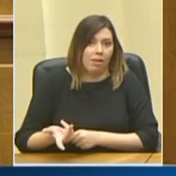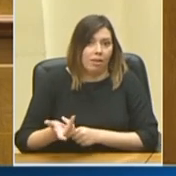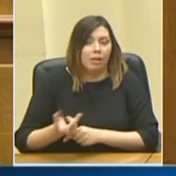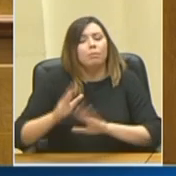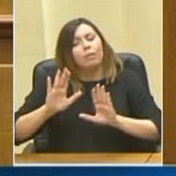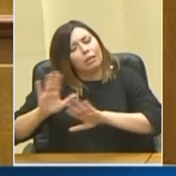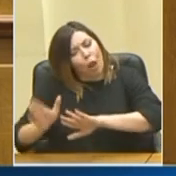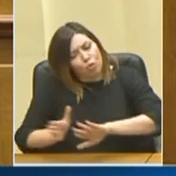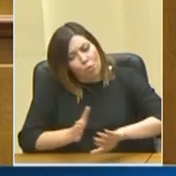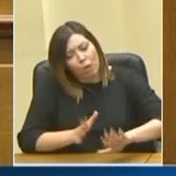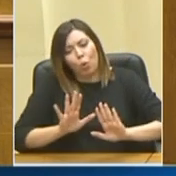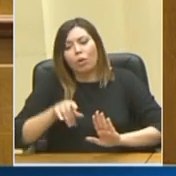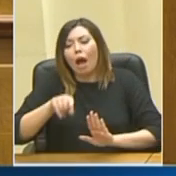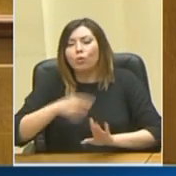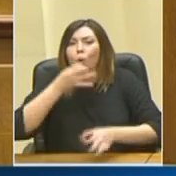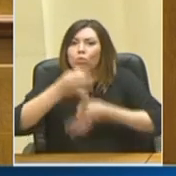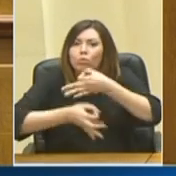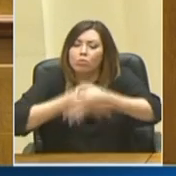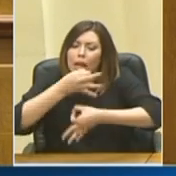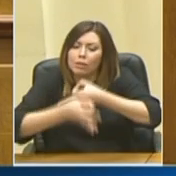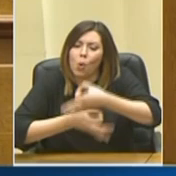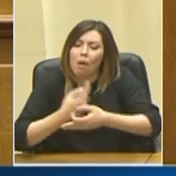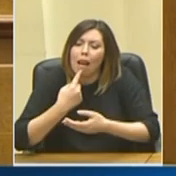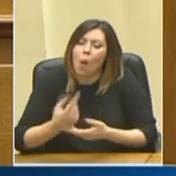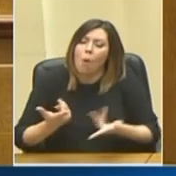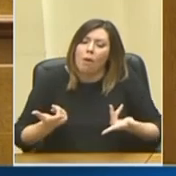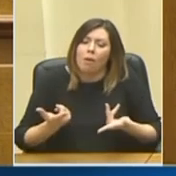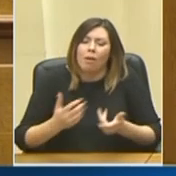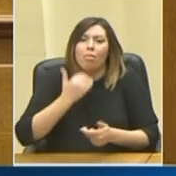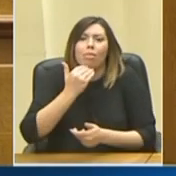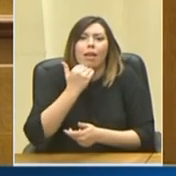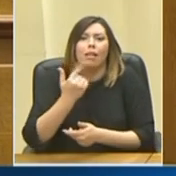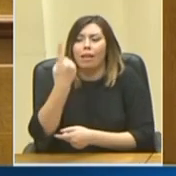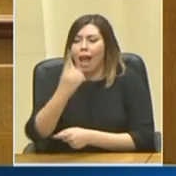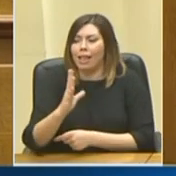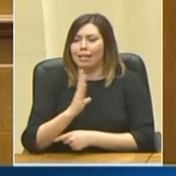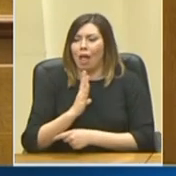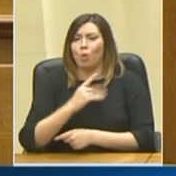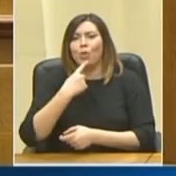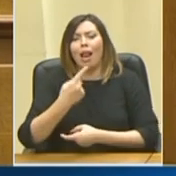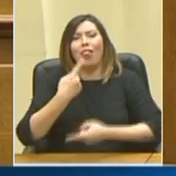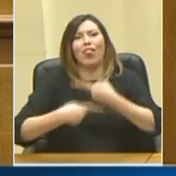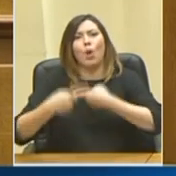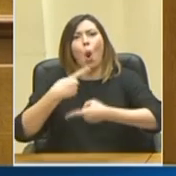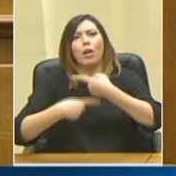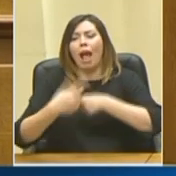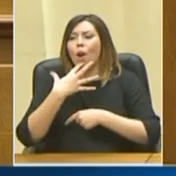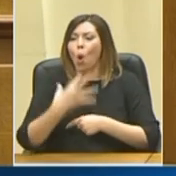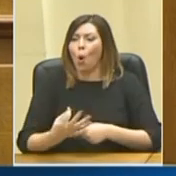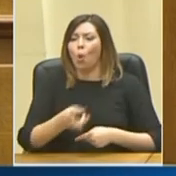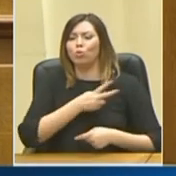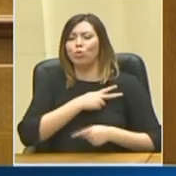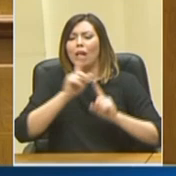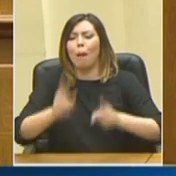Εν πάση περιπτώσει, το λέω αυτό σαν ένα πράγμα ότι δεν μπορεί να δικαιολογείται ένας άνθρωπος ότι δεν είχε πάρει τις αποφάσεις του.